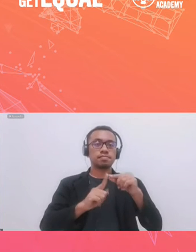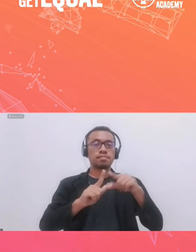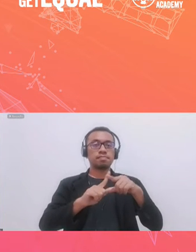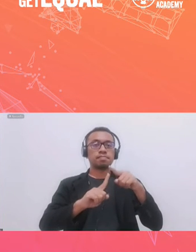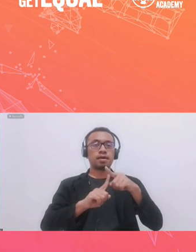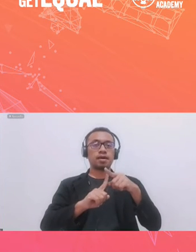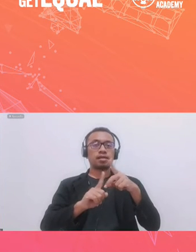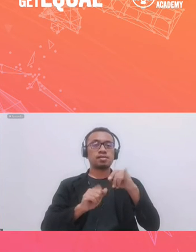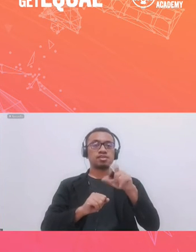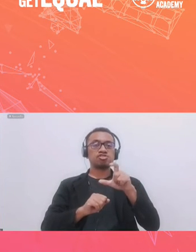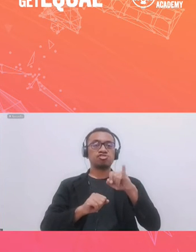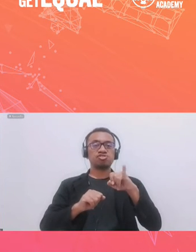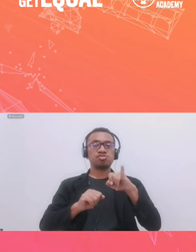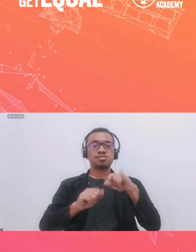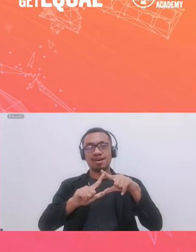Halo, Cia.